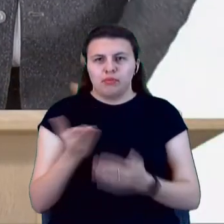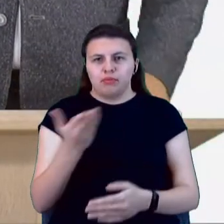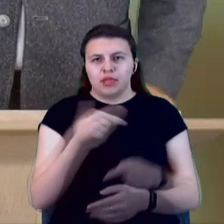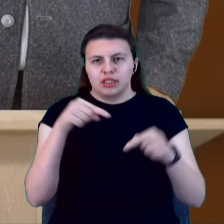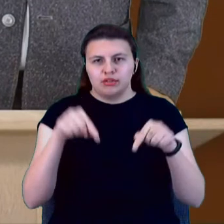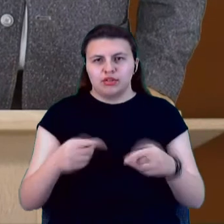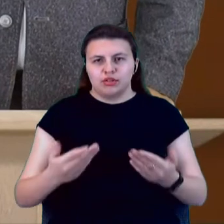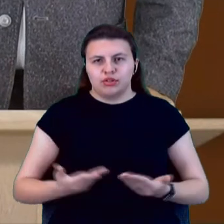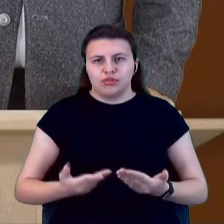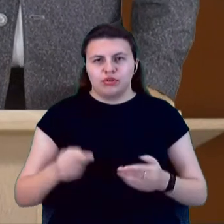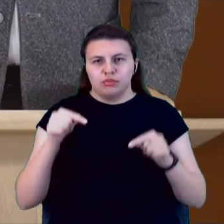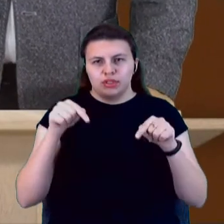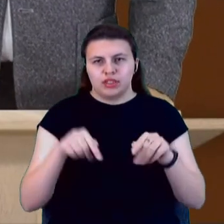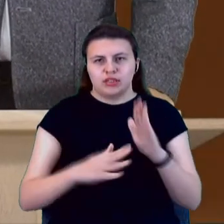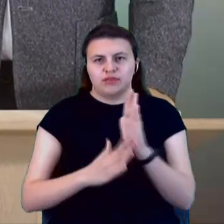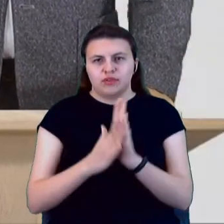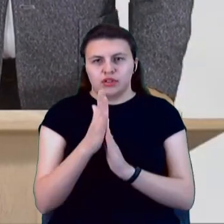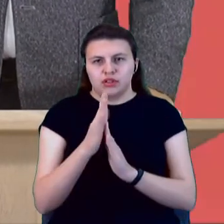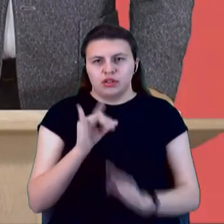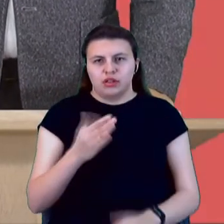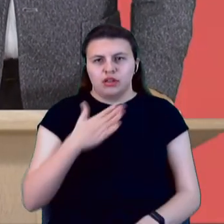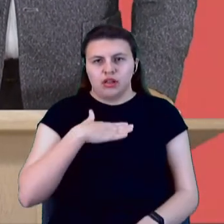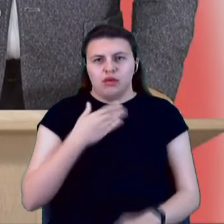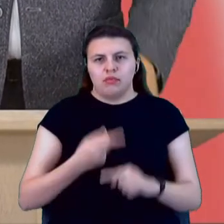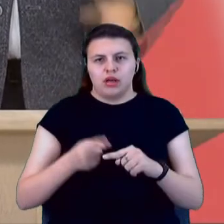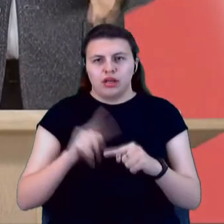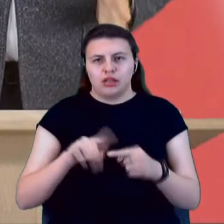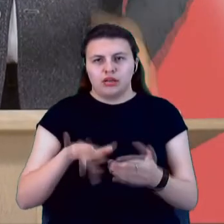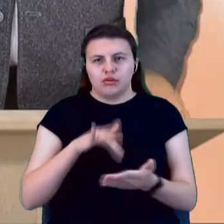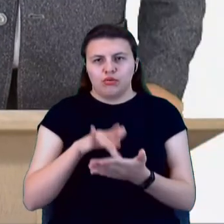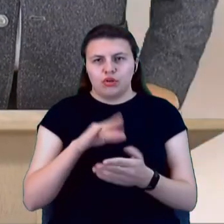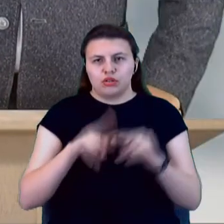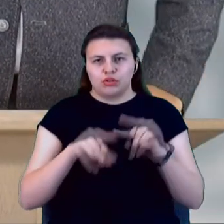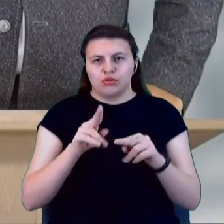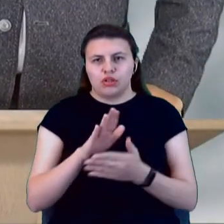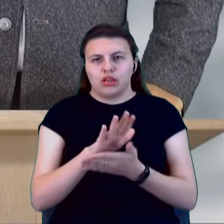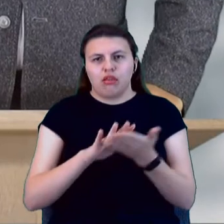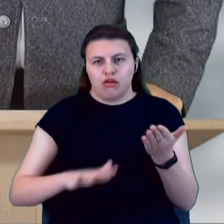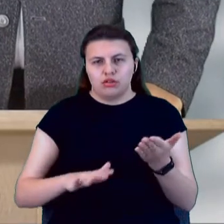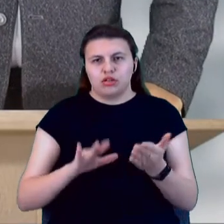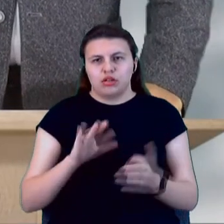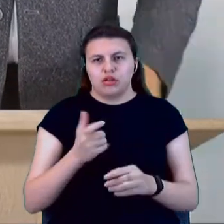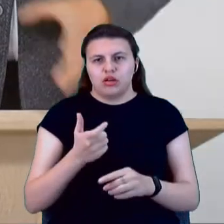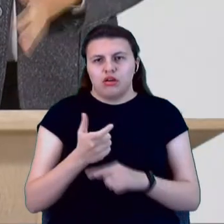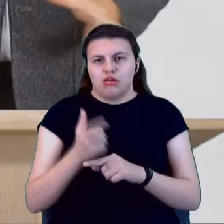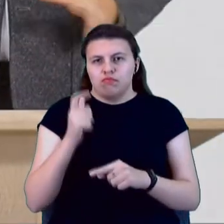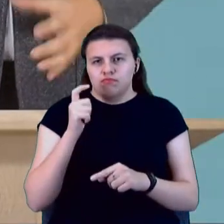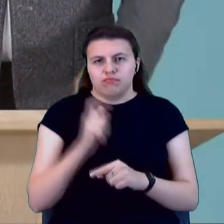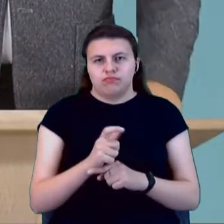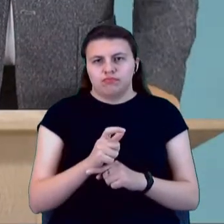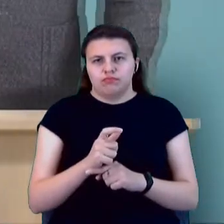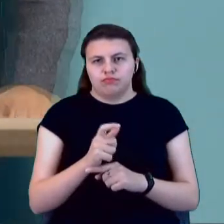мы здесь выросли, и нам этот город строить дальше. И еще раз повторюсь, огромный задел у нас есть, в том